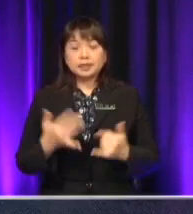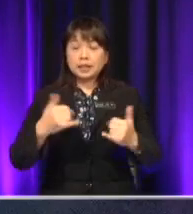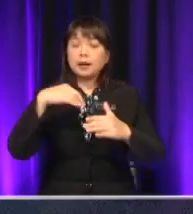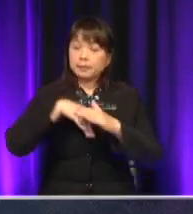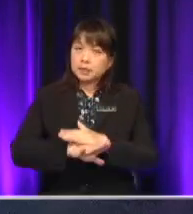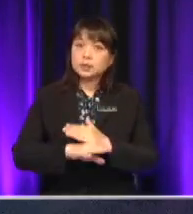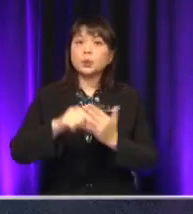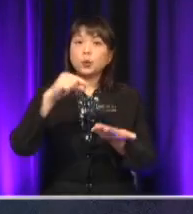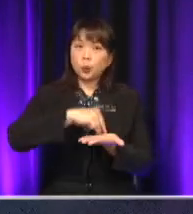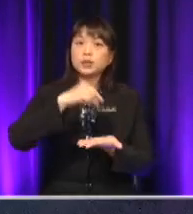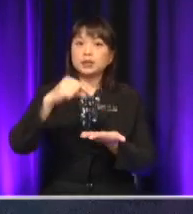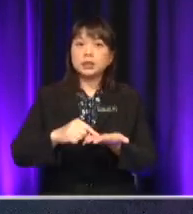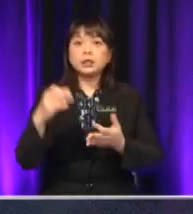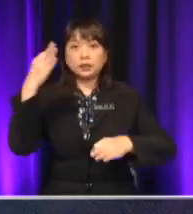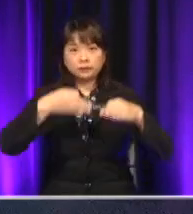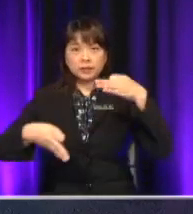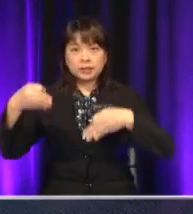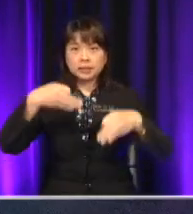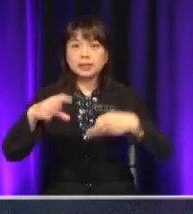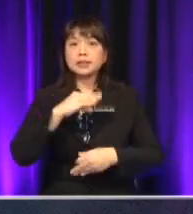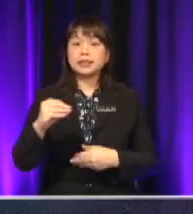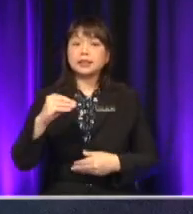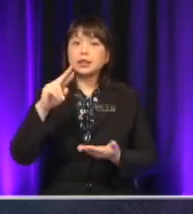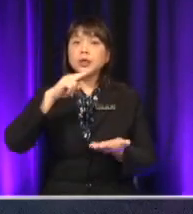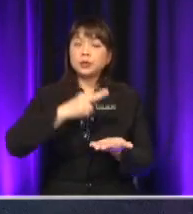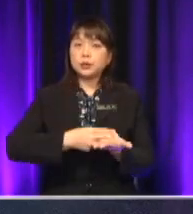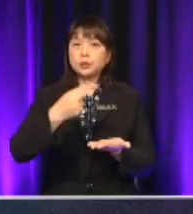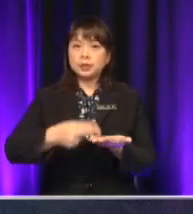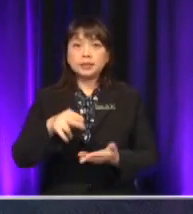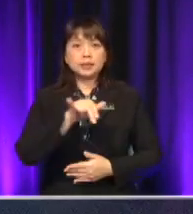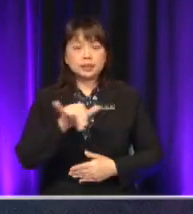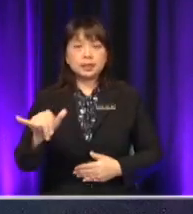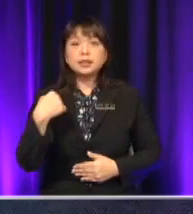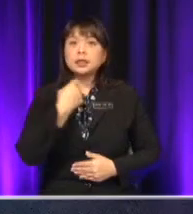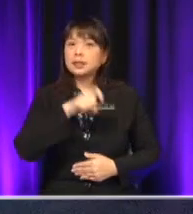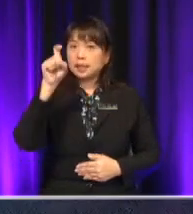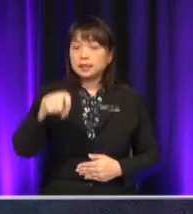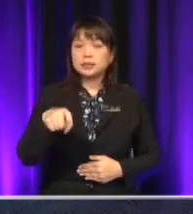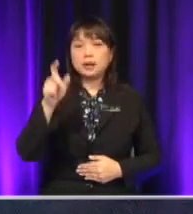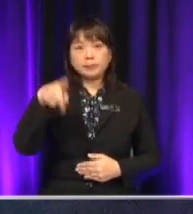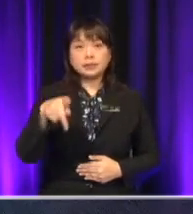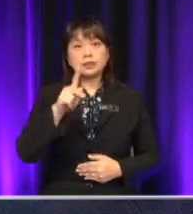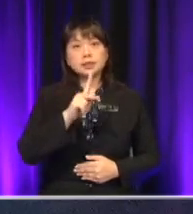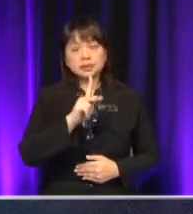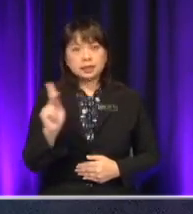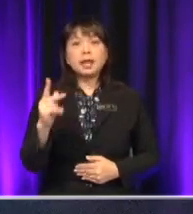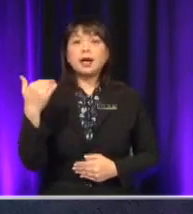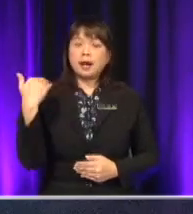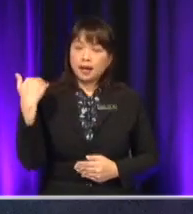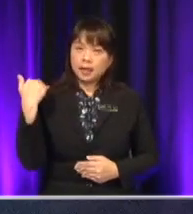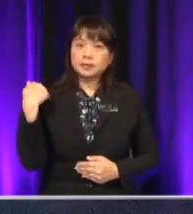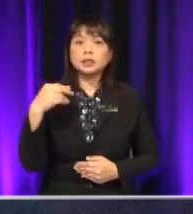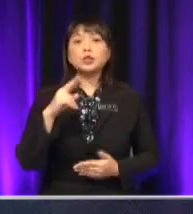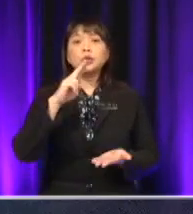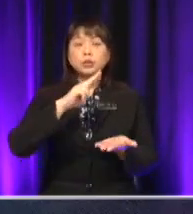juga unitnya. Okey, sebenarnya kepentingan unit piawai ni kita kena pastikan ada satu unit lah yang kita boleh guna